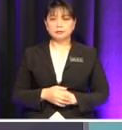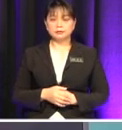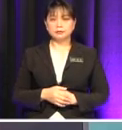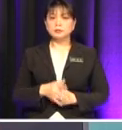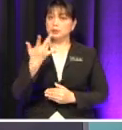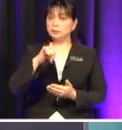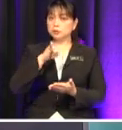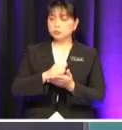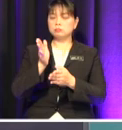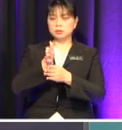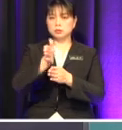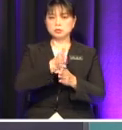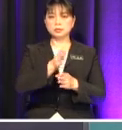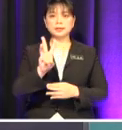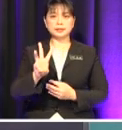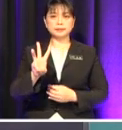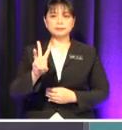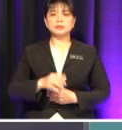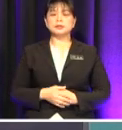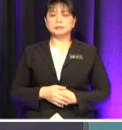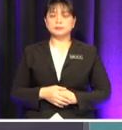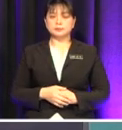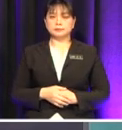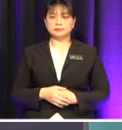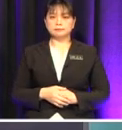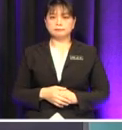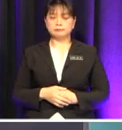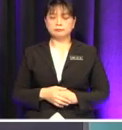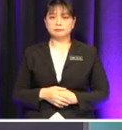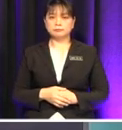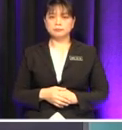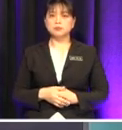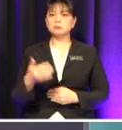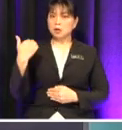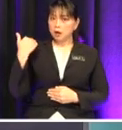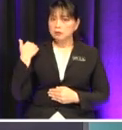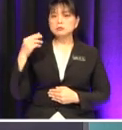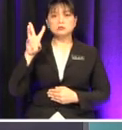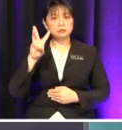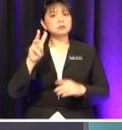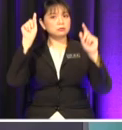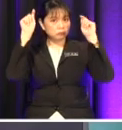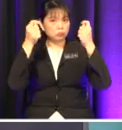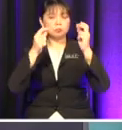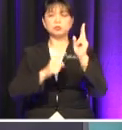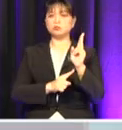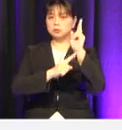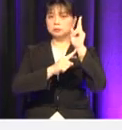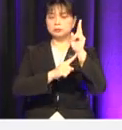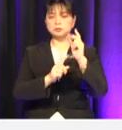ke-6 pula asas psikologi sukan dan sosiologi sukar mengandung topik utama